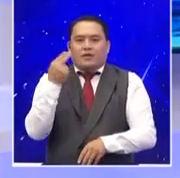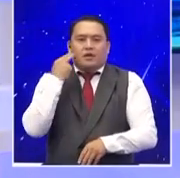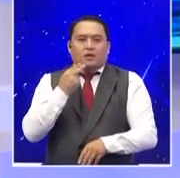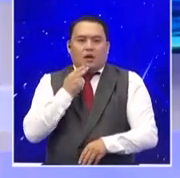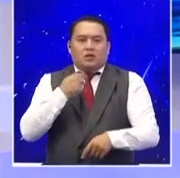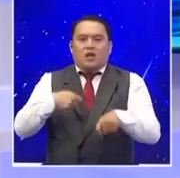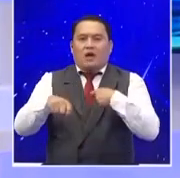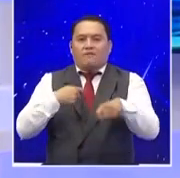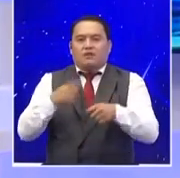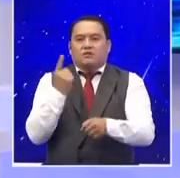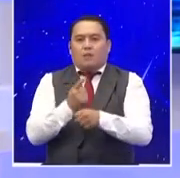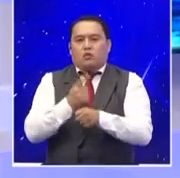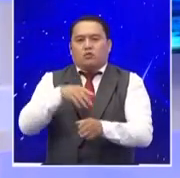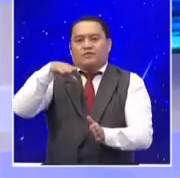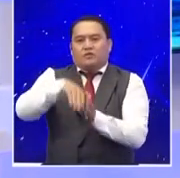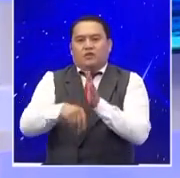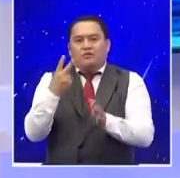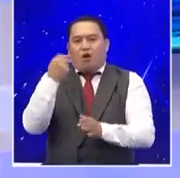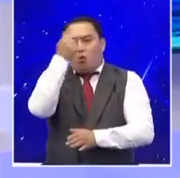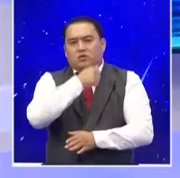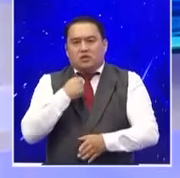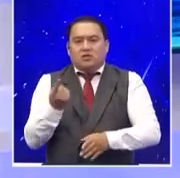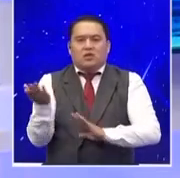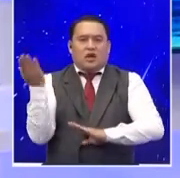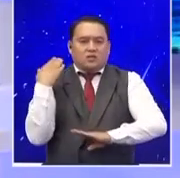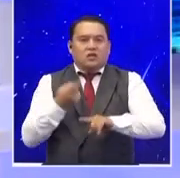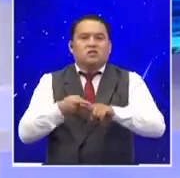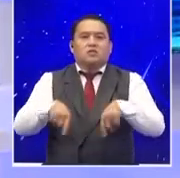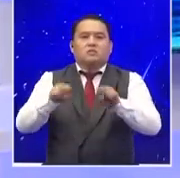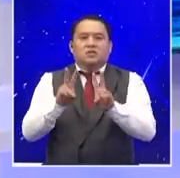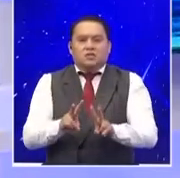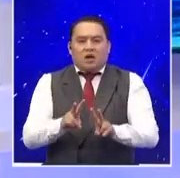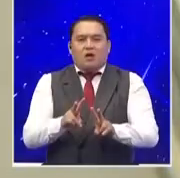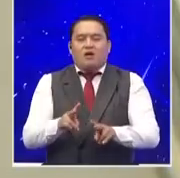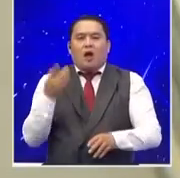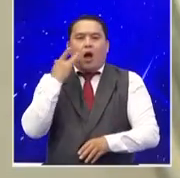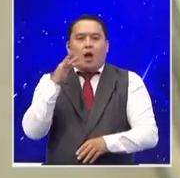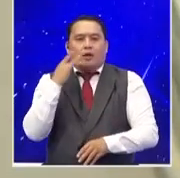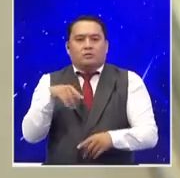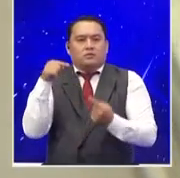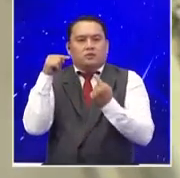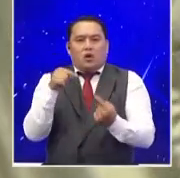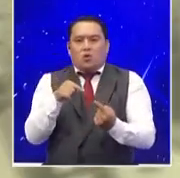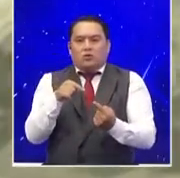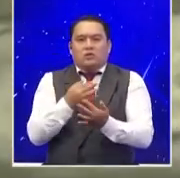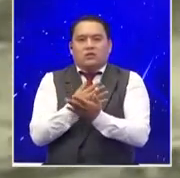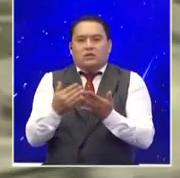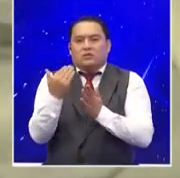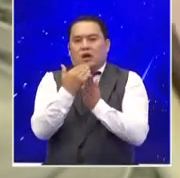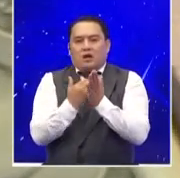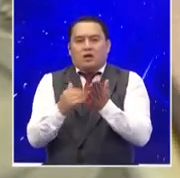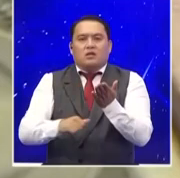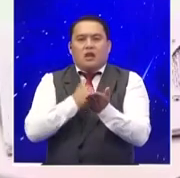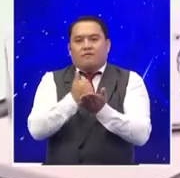пошлины на китайские товары, введенные 2 года назад. Во вторник эксперты назвали шаги Вашингтона несоответствующими сразу нескольким статьям